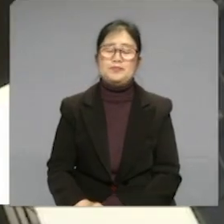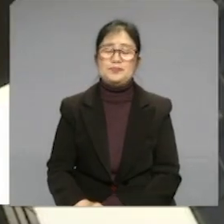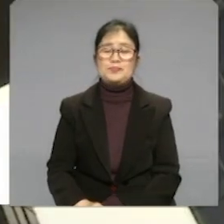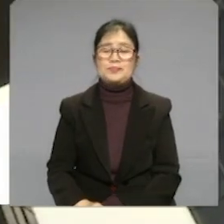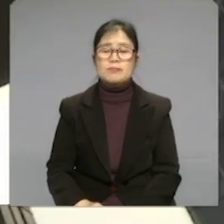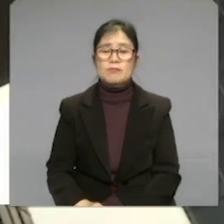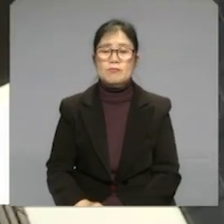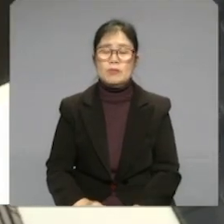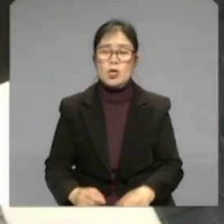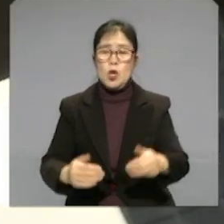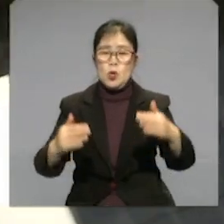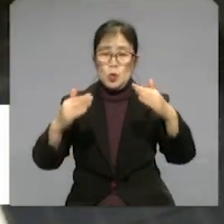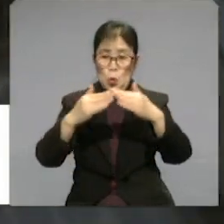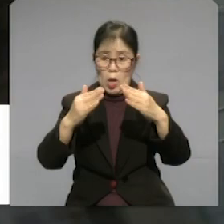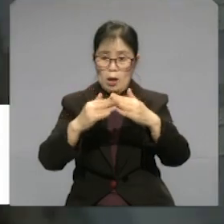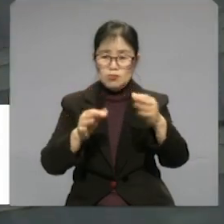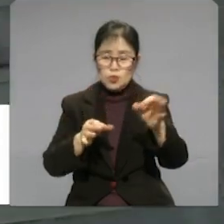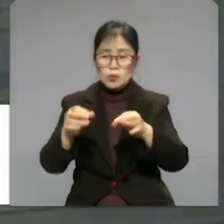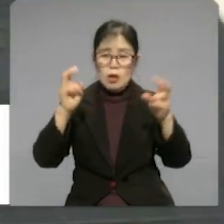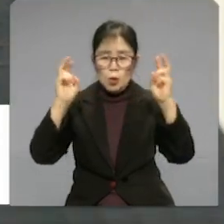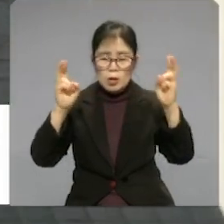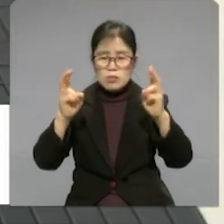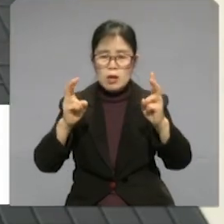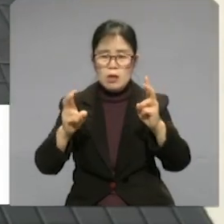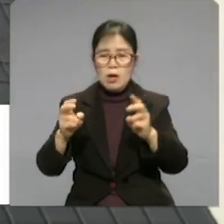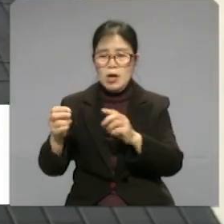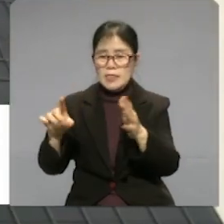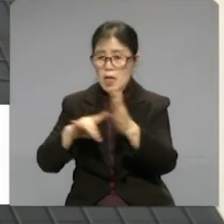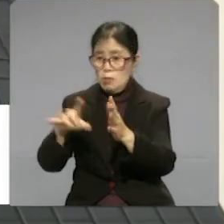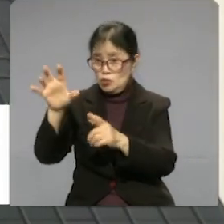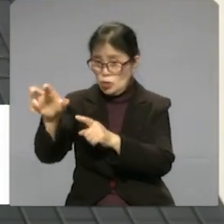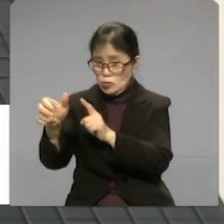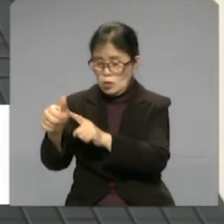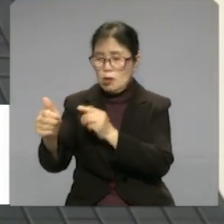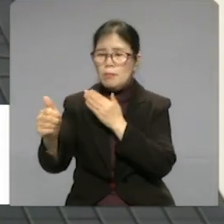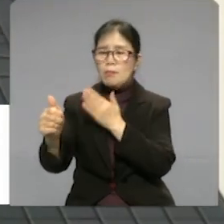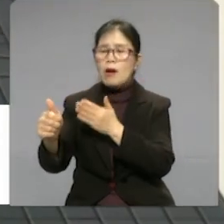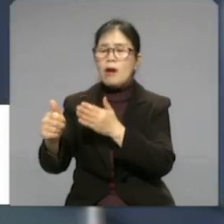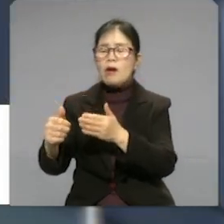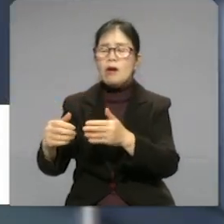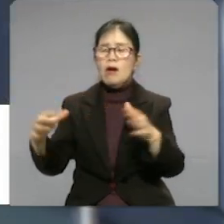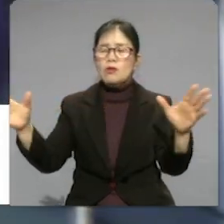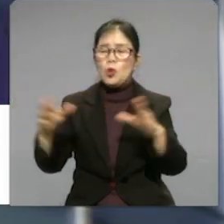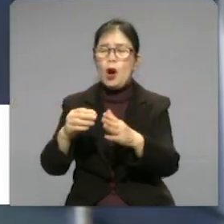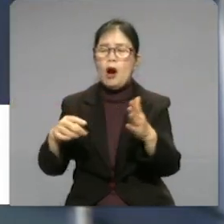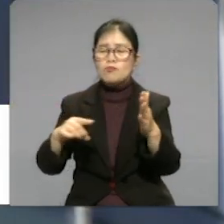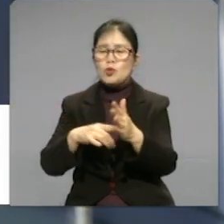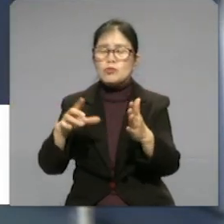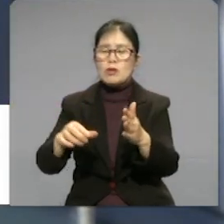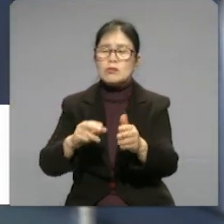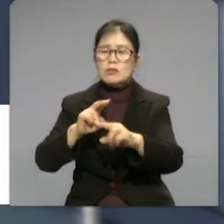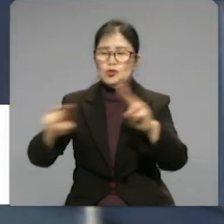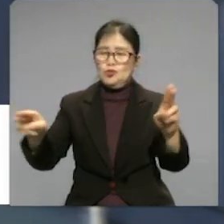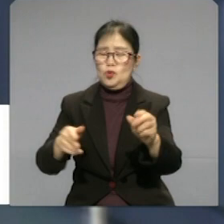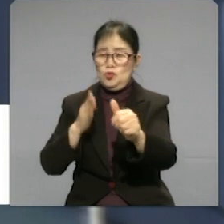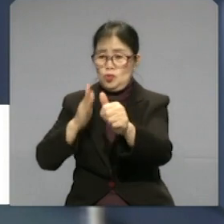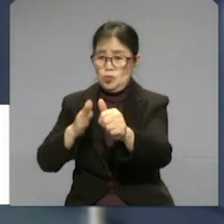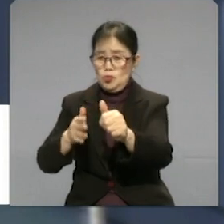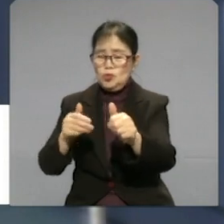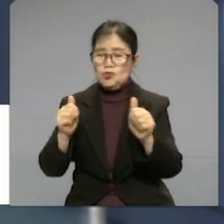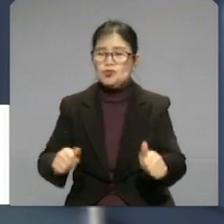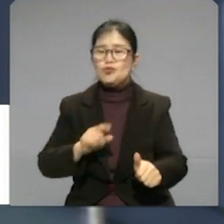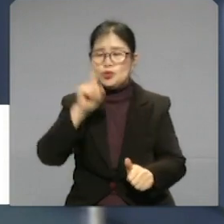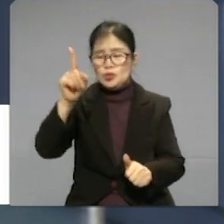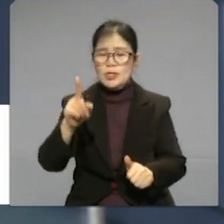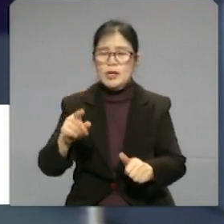5분은 a 종합부동산 금융사가 b 세무서장을 상대로 낸 종부세 등 부과처분 취소 소송에서 원고 일부